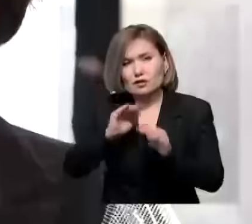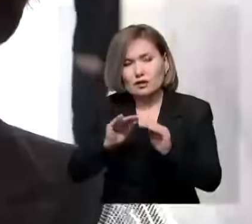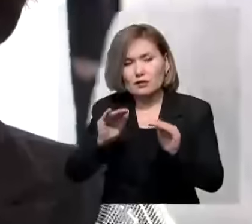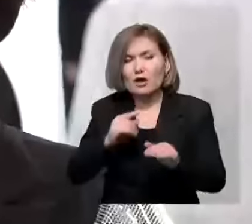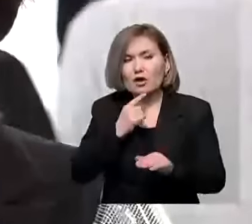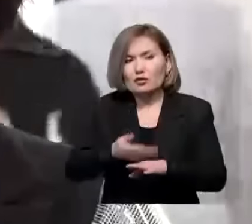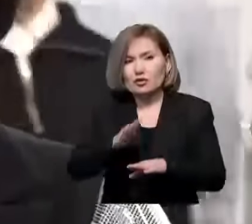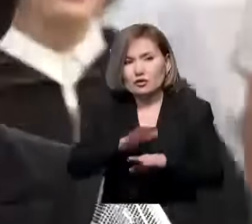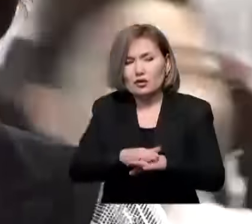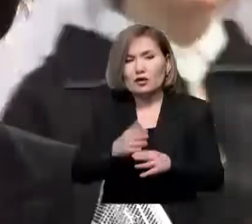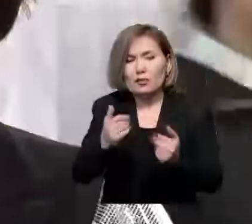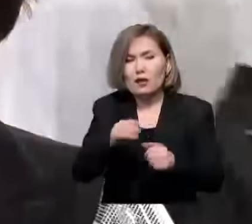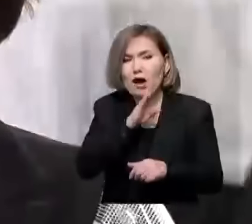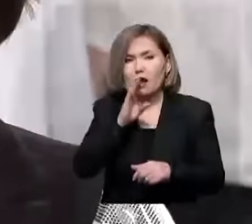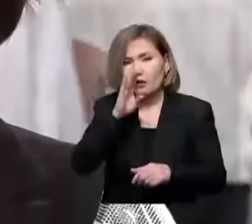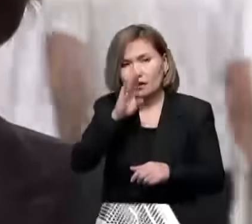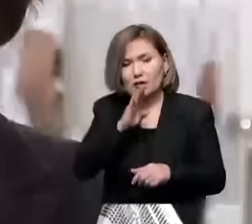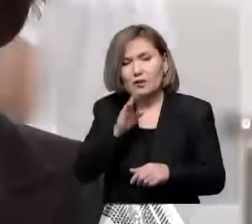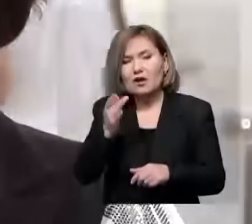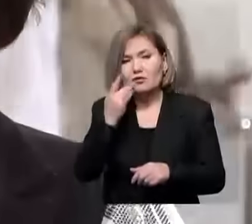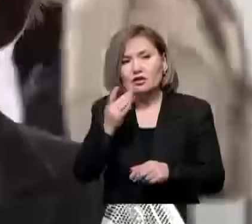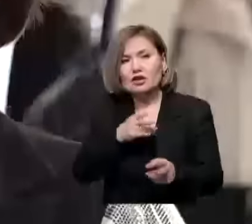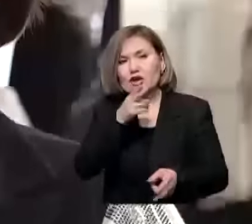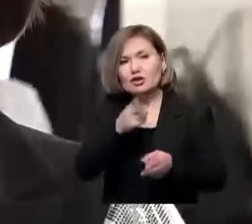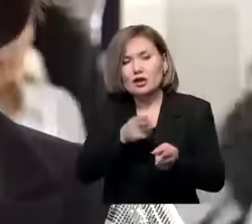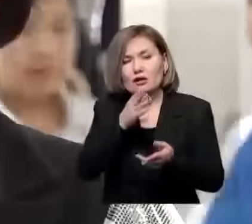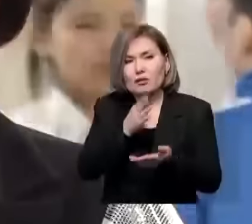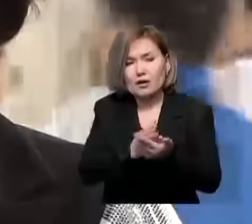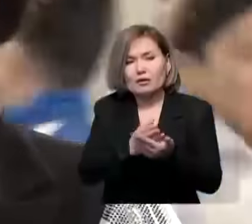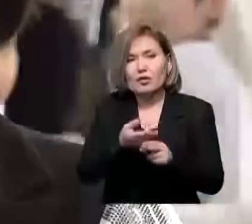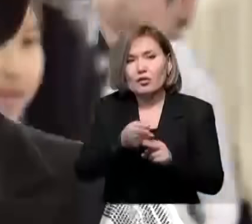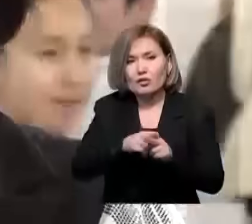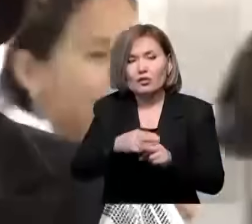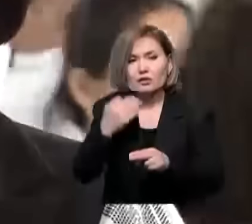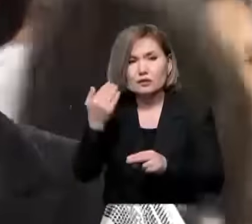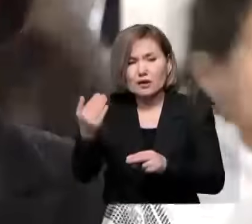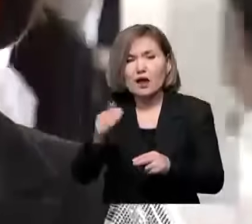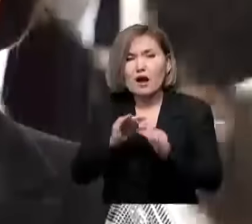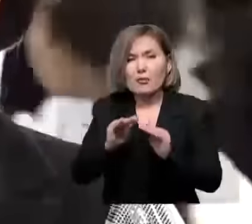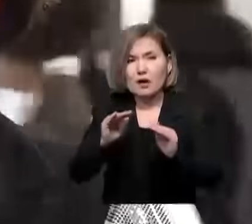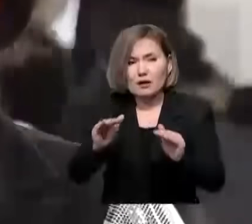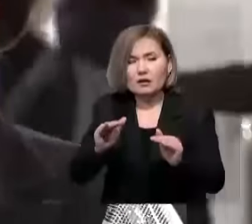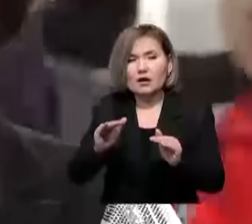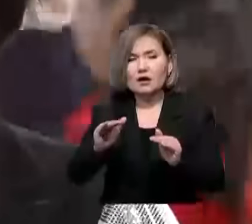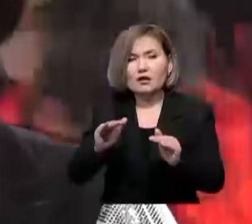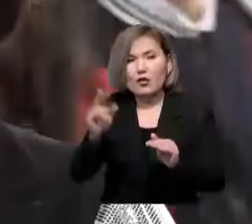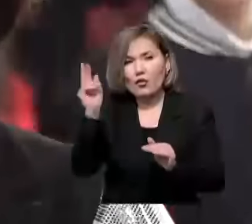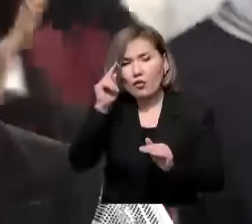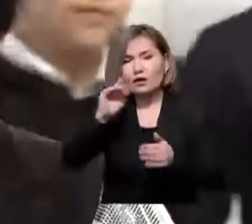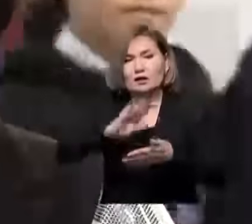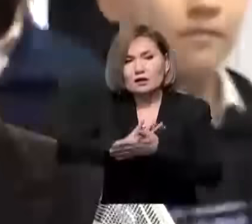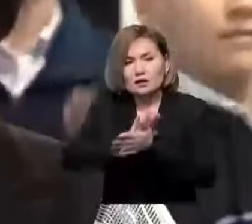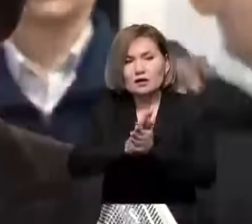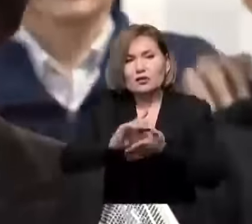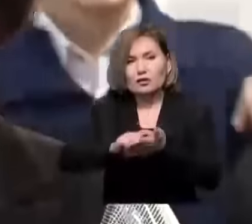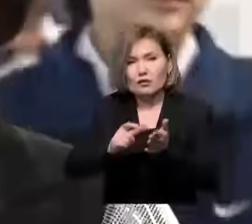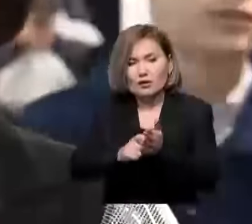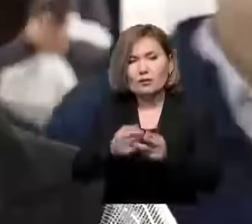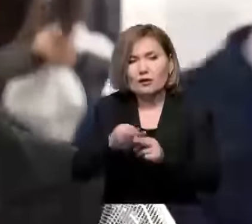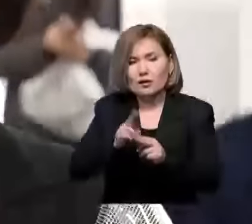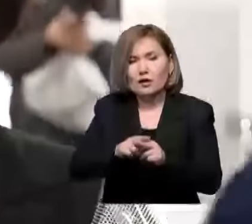туындайды. Ата-аналар тарапынан да жаңағы кішкене наразылықтары бар. Себебі біздер уақытымызды шектеп